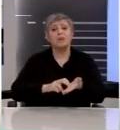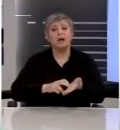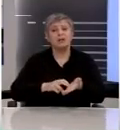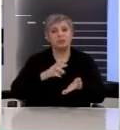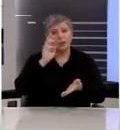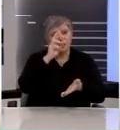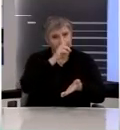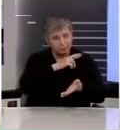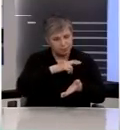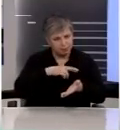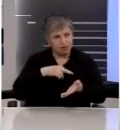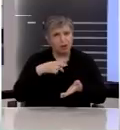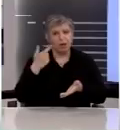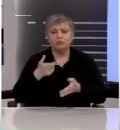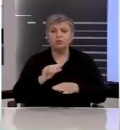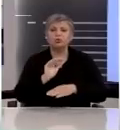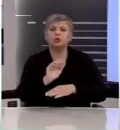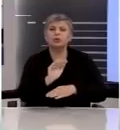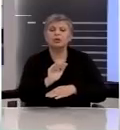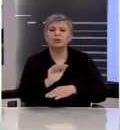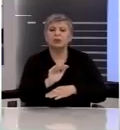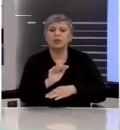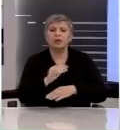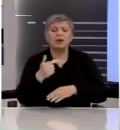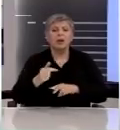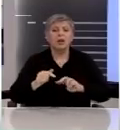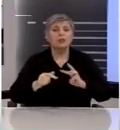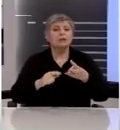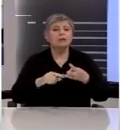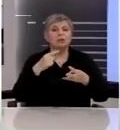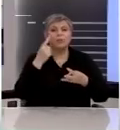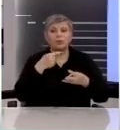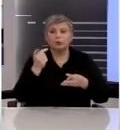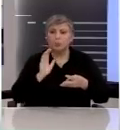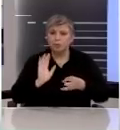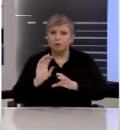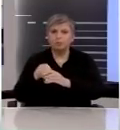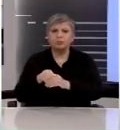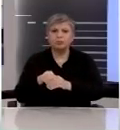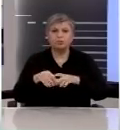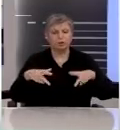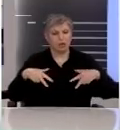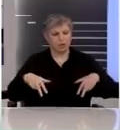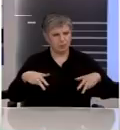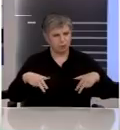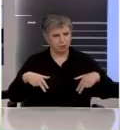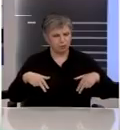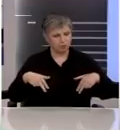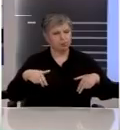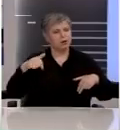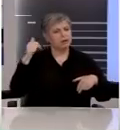τρίτος να παρίσταται στις συνεδριάσεις του Υπουργικού Συμβουλίου? Απάντησε βεβαίως όχι. Και τότε ζήτησε από τον πρέσβη μας στο